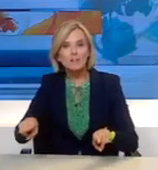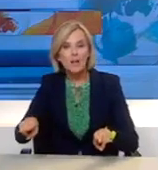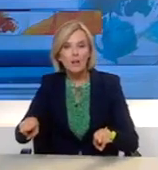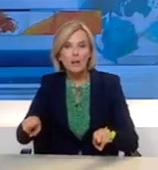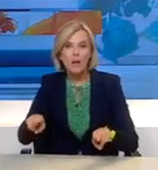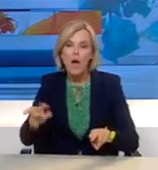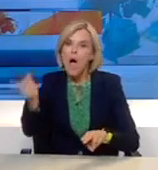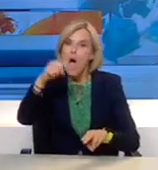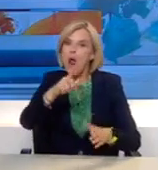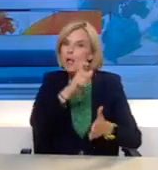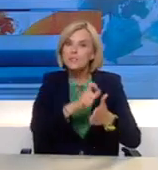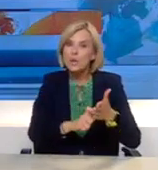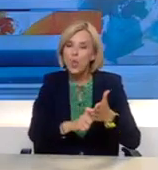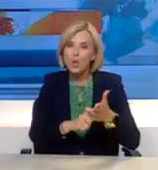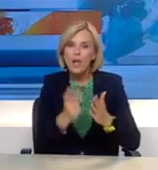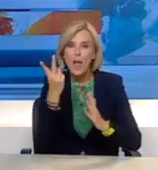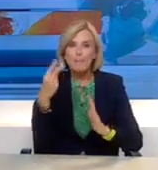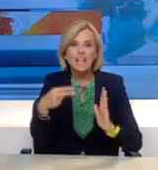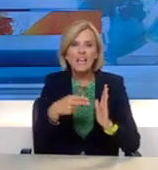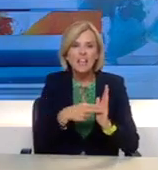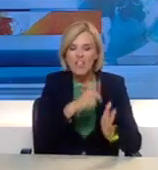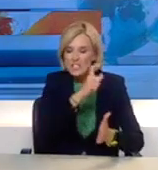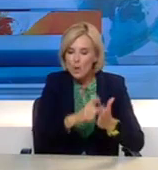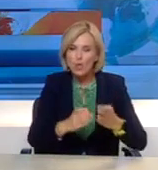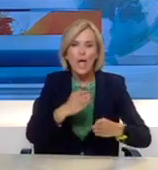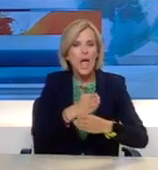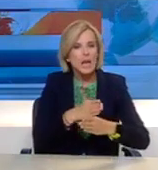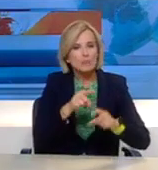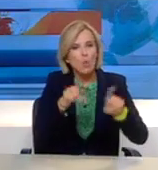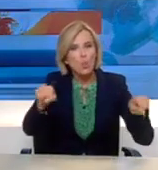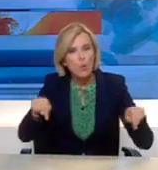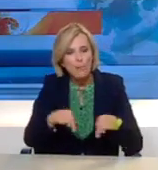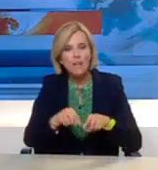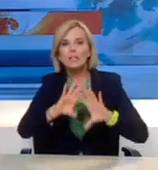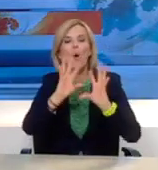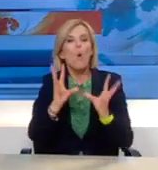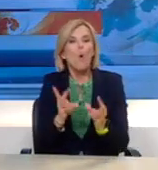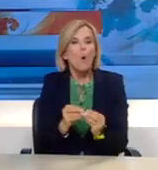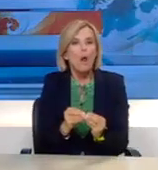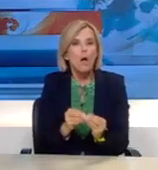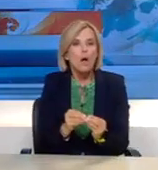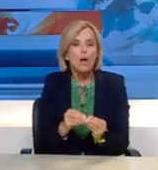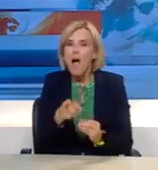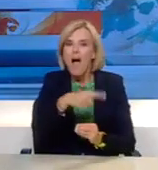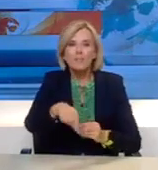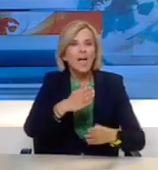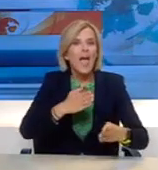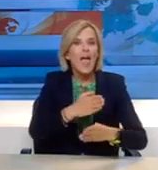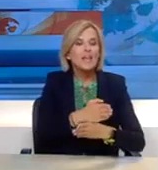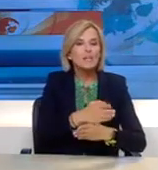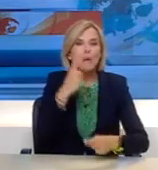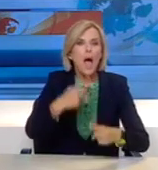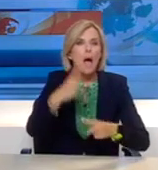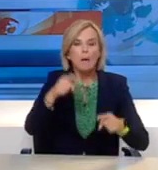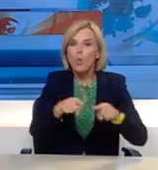ξενοδοχείων, που είναι 7.000 μονάδες, όπως και τα ενοικιαζόμενα δωμάτια για τα καταλήμματα τύπου Airbnb. Τα ενοικιαζόμενα